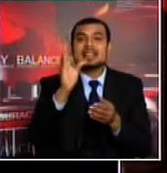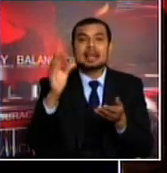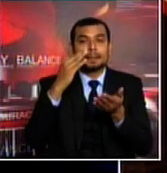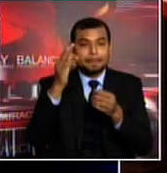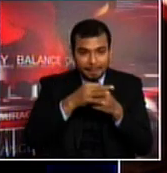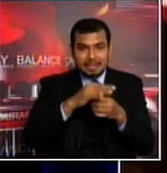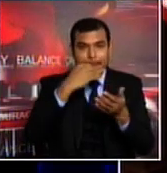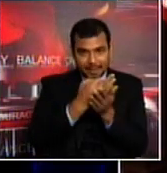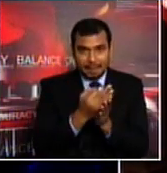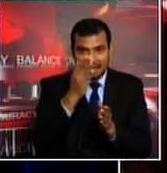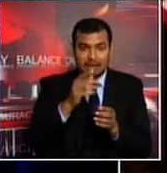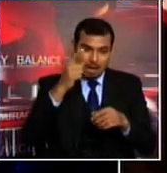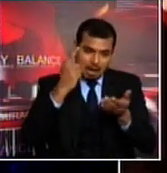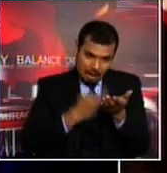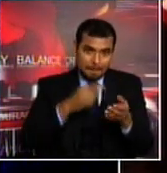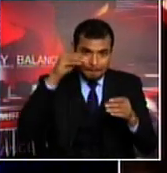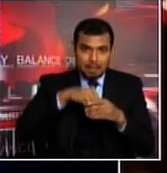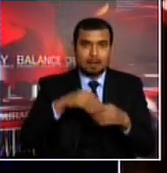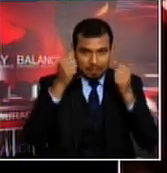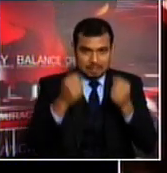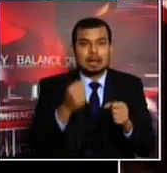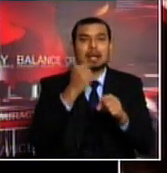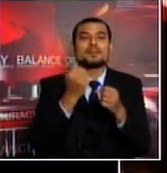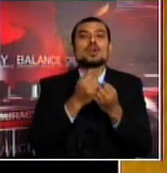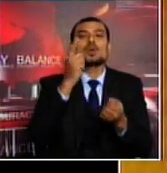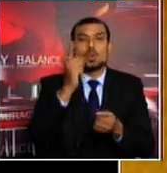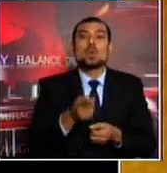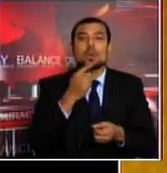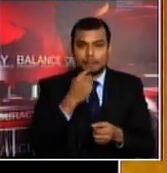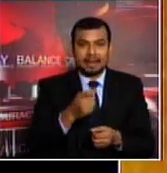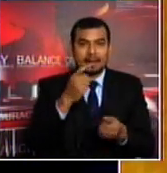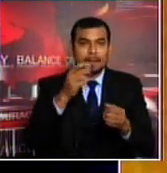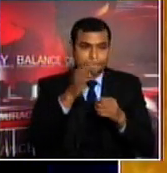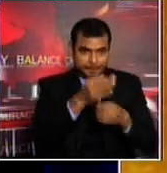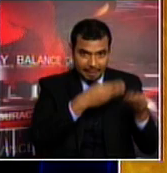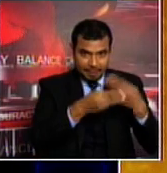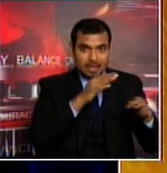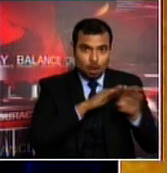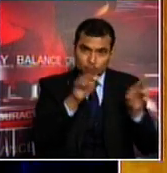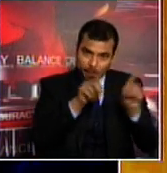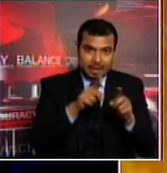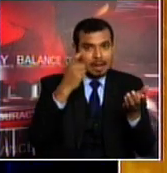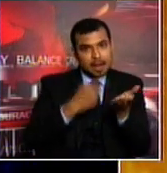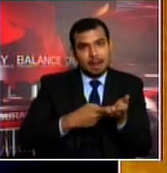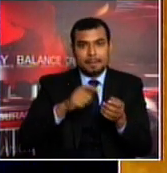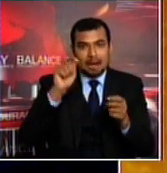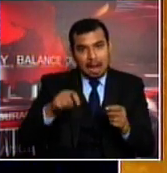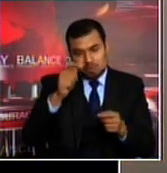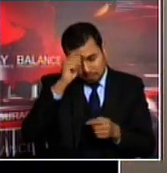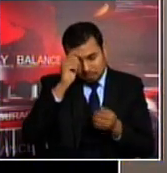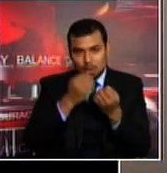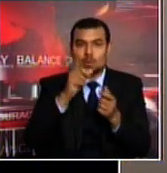भने नियममा रहेर काम गरेकाले व्यवसायीहरूले पनि नियम र कानुनको पालना गर्नुपर्ने जनाएको